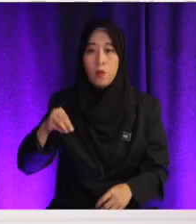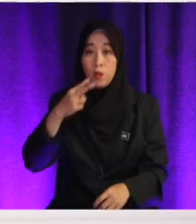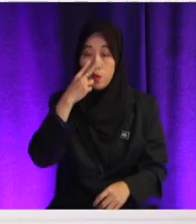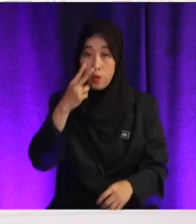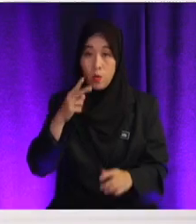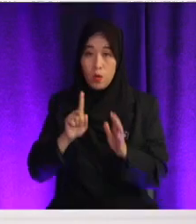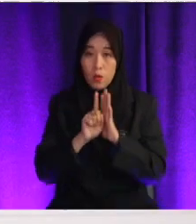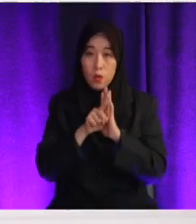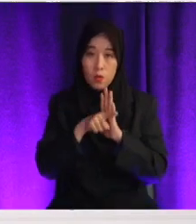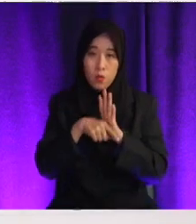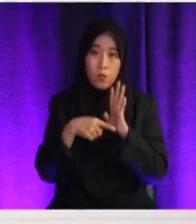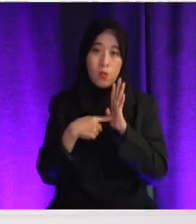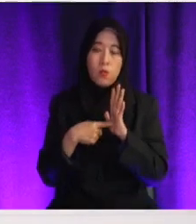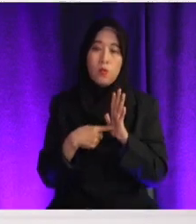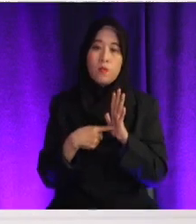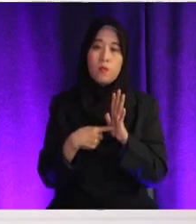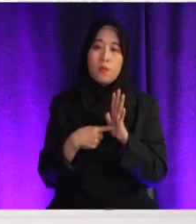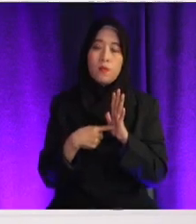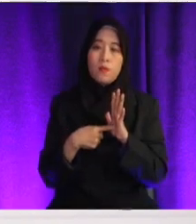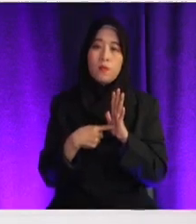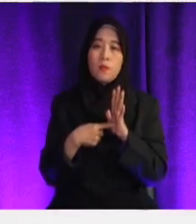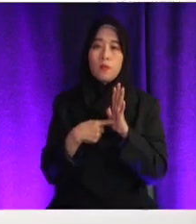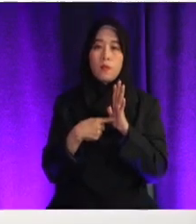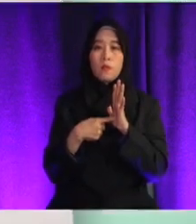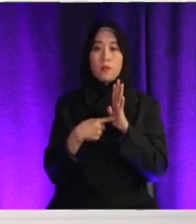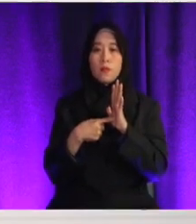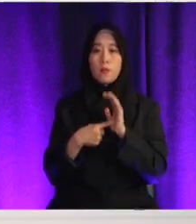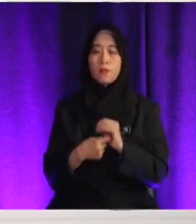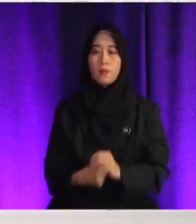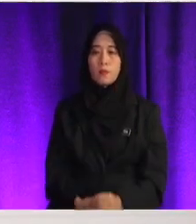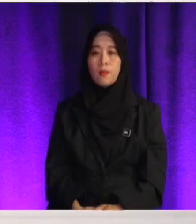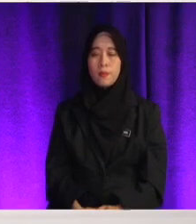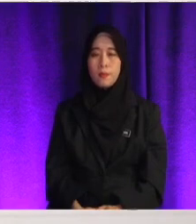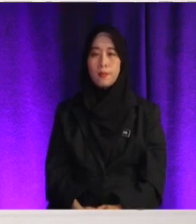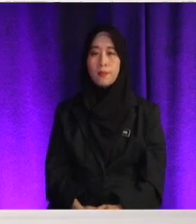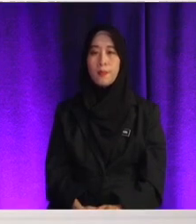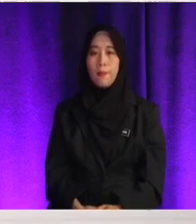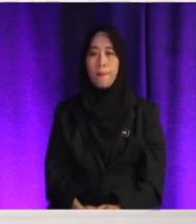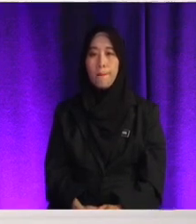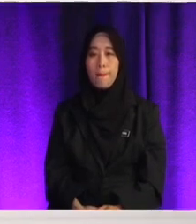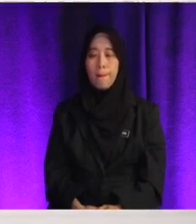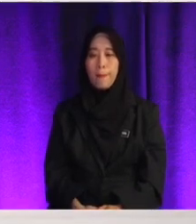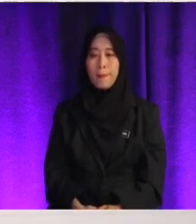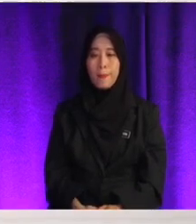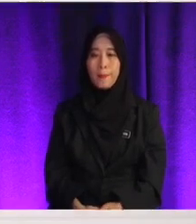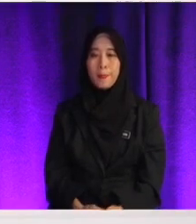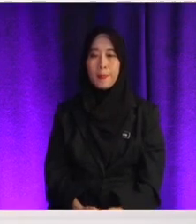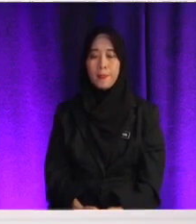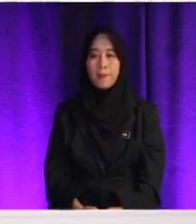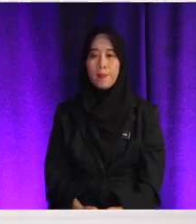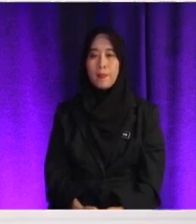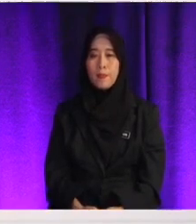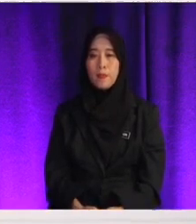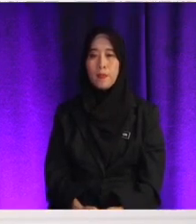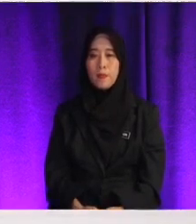jarum penunjuk. Okey, saya memang... Sana cikgu, Sini cikgu. Maksud saya, sorry cikgu, sini.